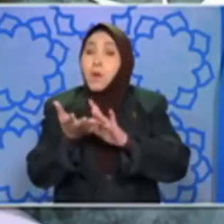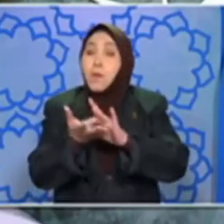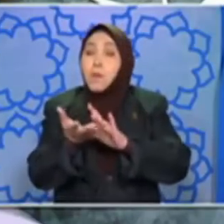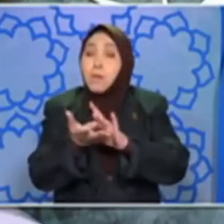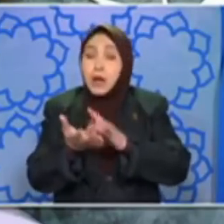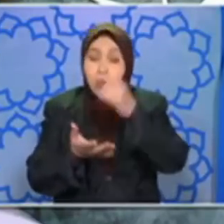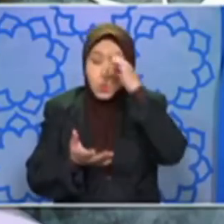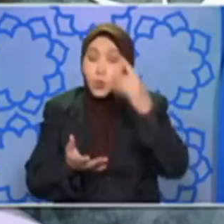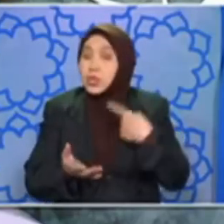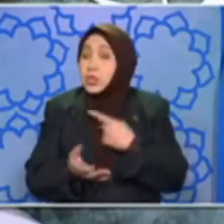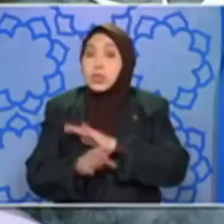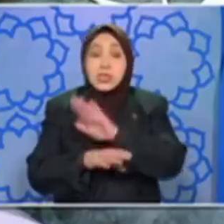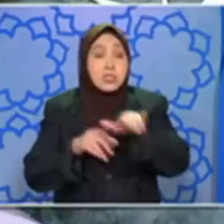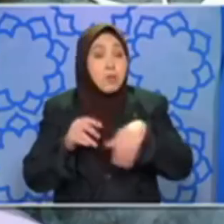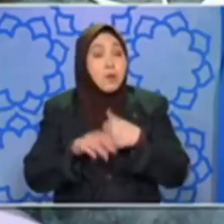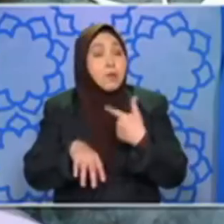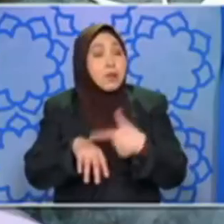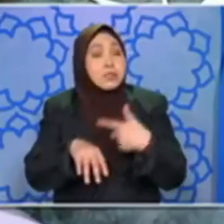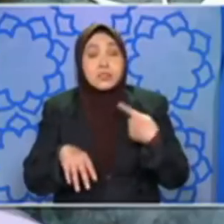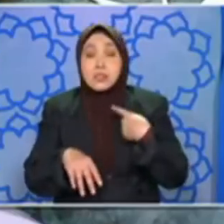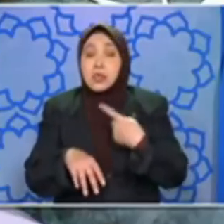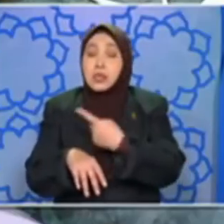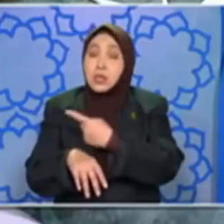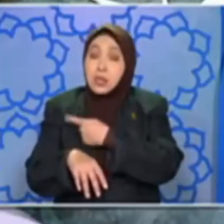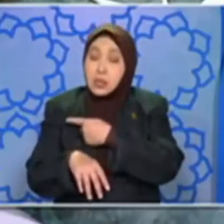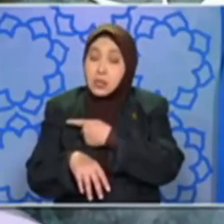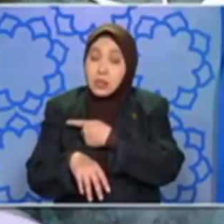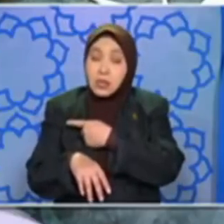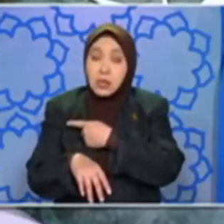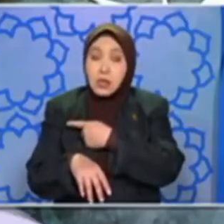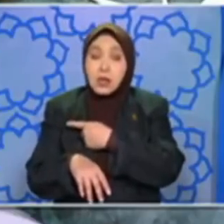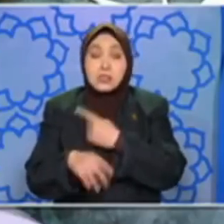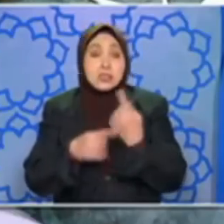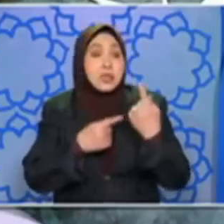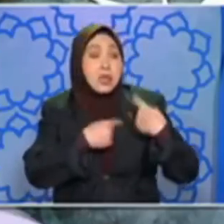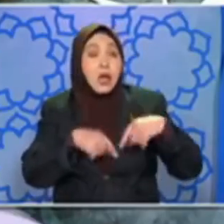kita semua dikala di saat kita masih lagi diuji ini